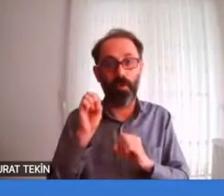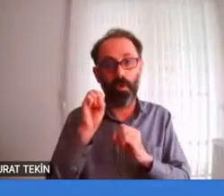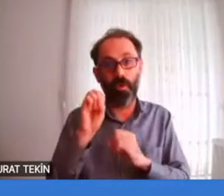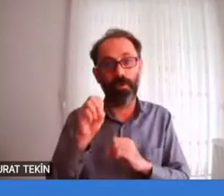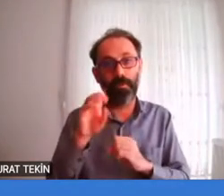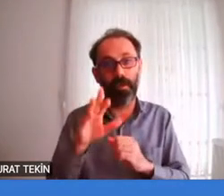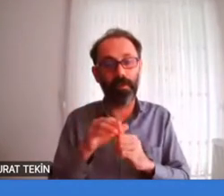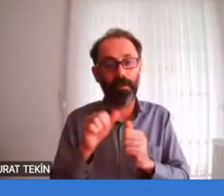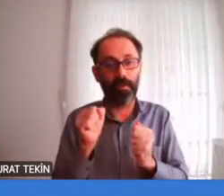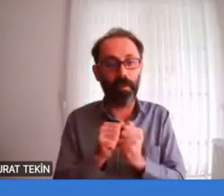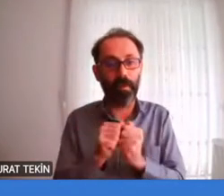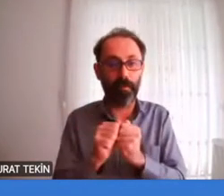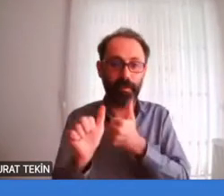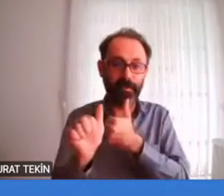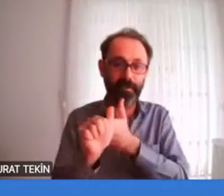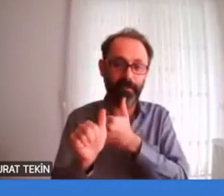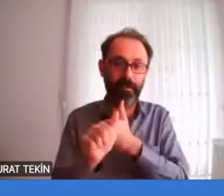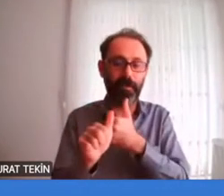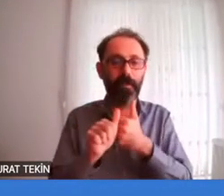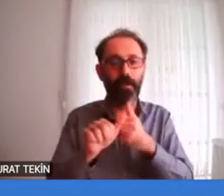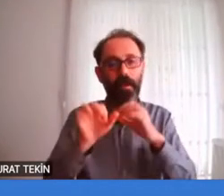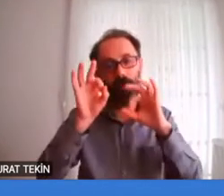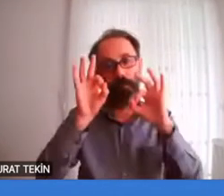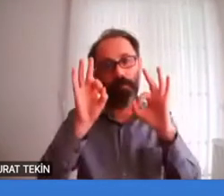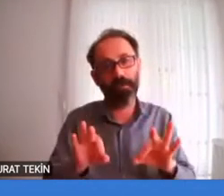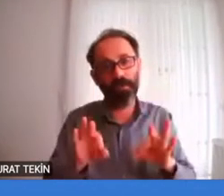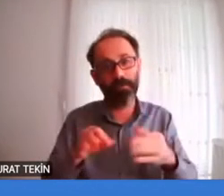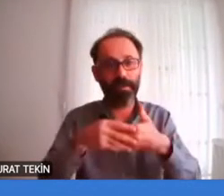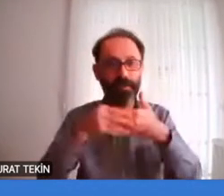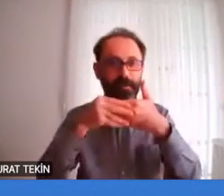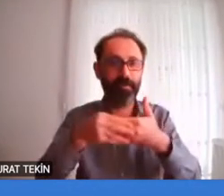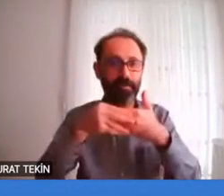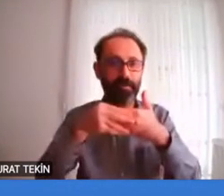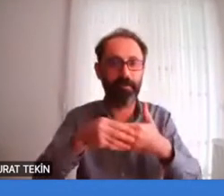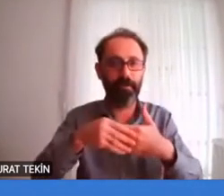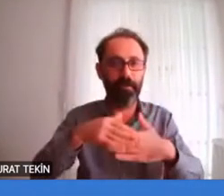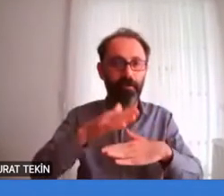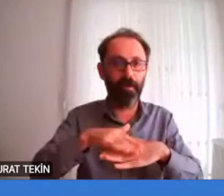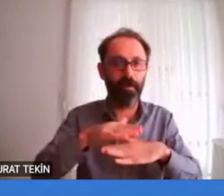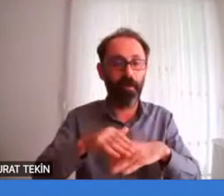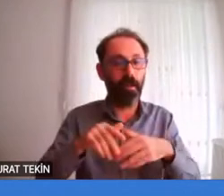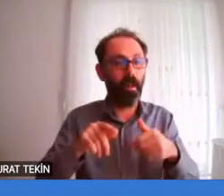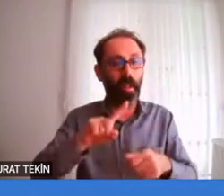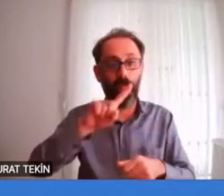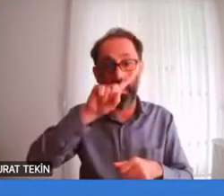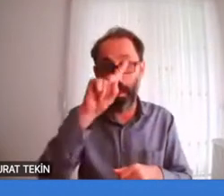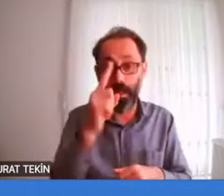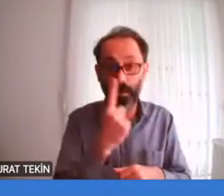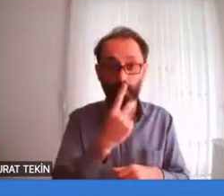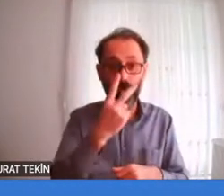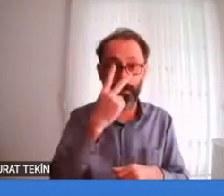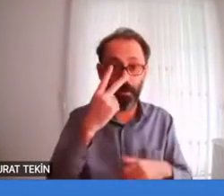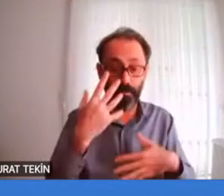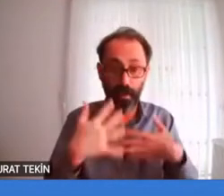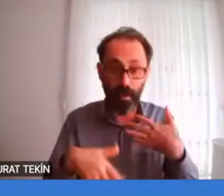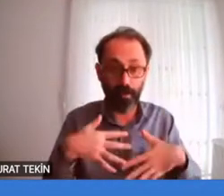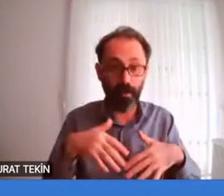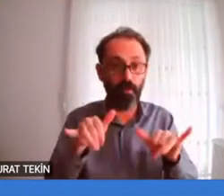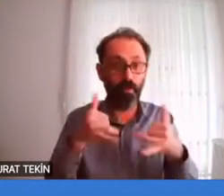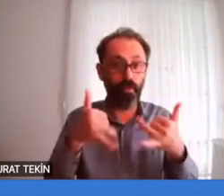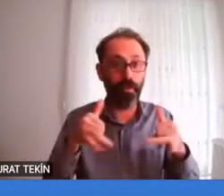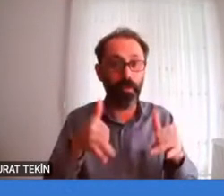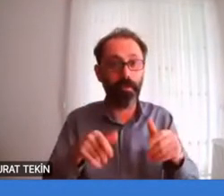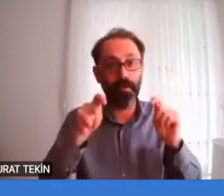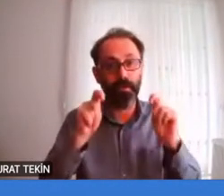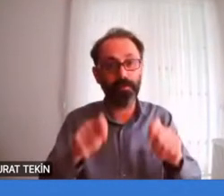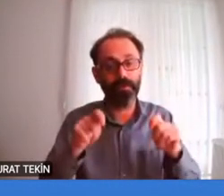başladık. Çünkü orada tanışıyoruz biz bu branşta. Sadece görme engellilerin oynayabildiği bir spor olduğu için sadece